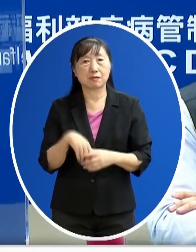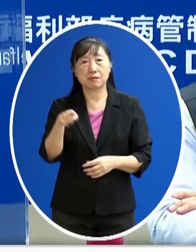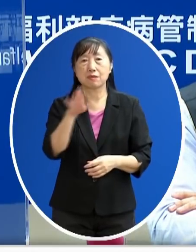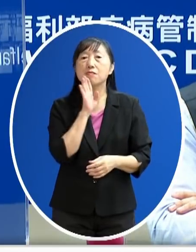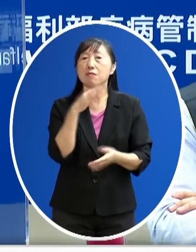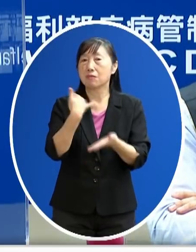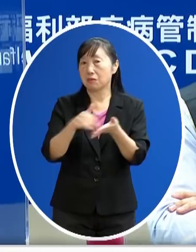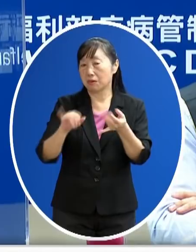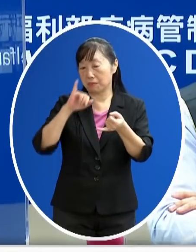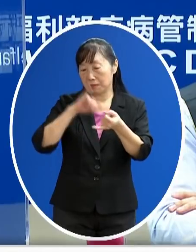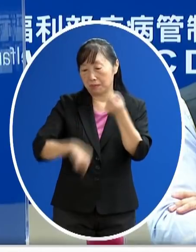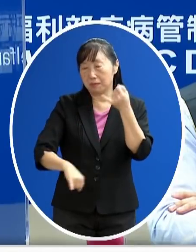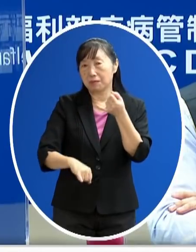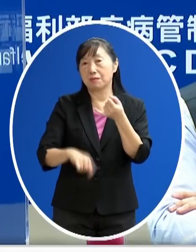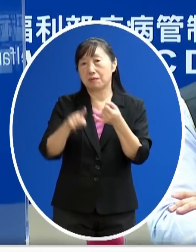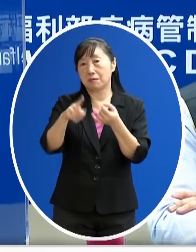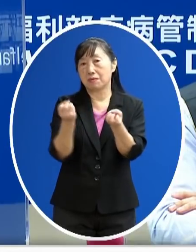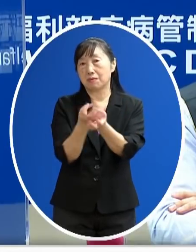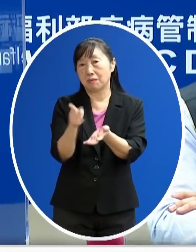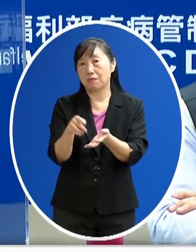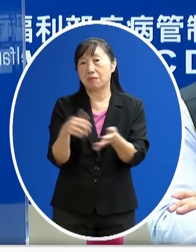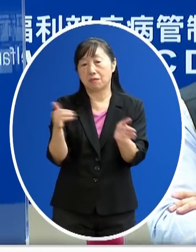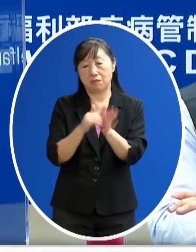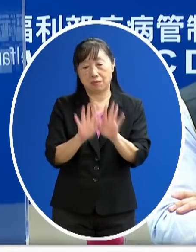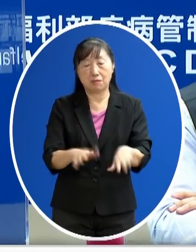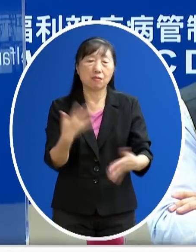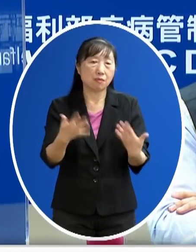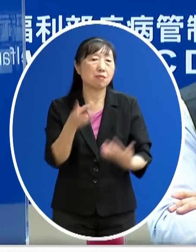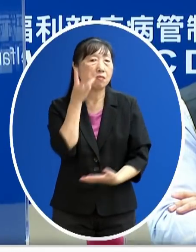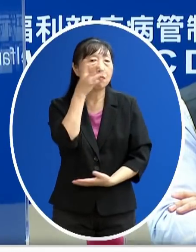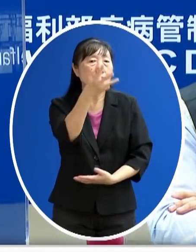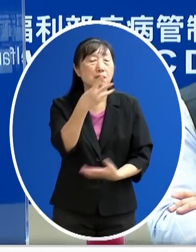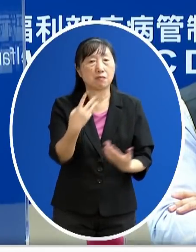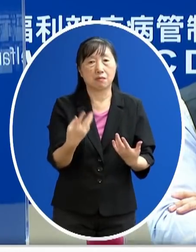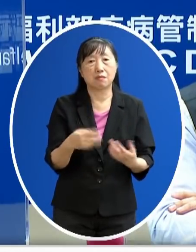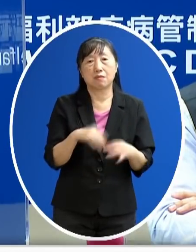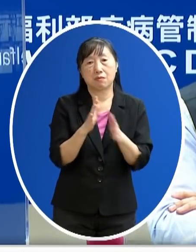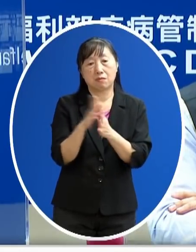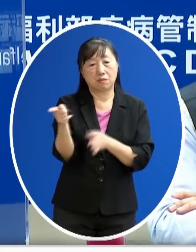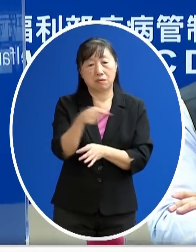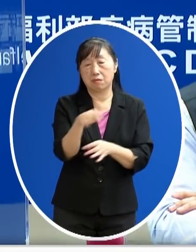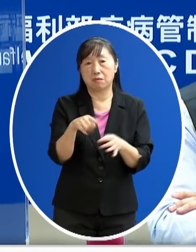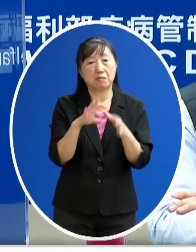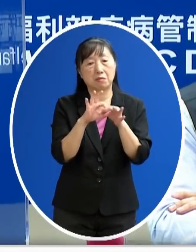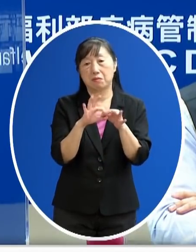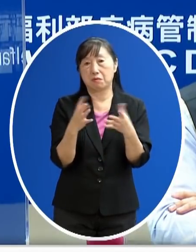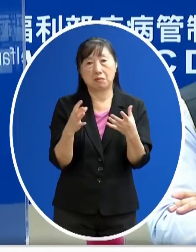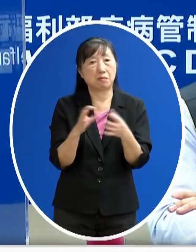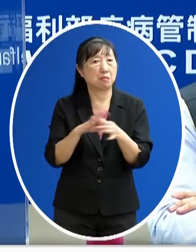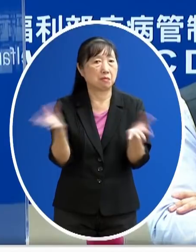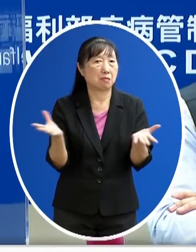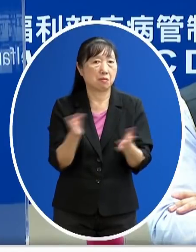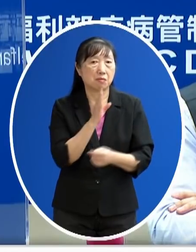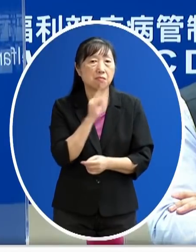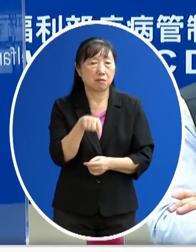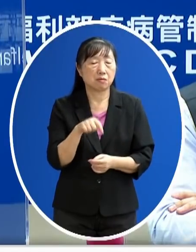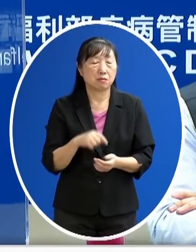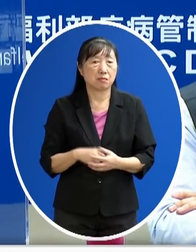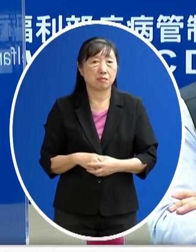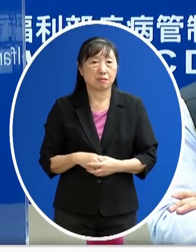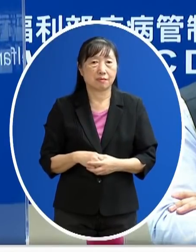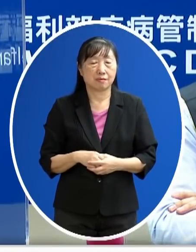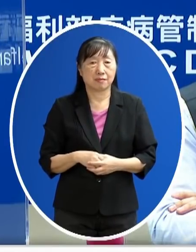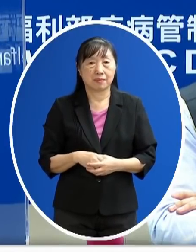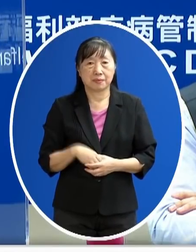最后一个案例，到现在也3个月，并没有相关的连结，所以我们认为这是一个就是一